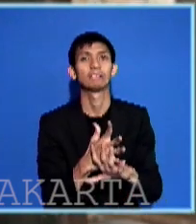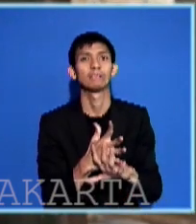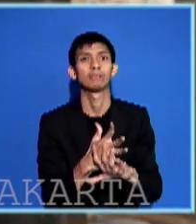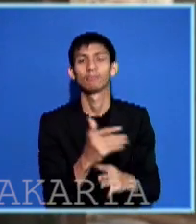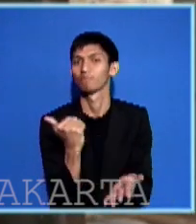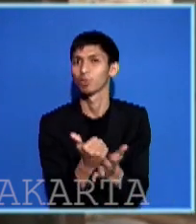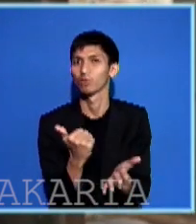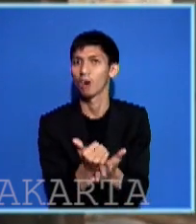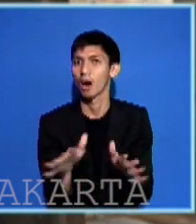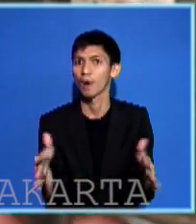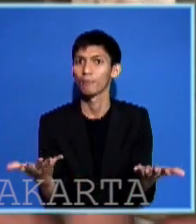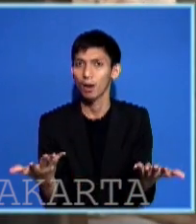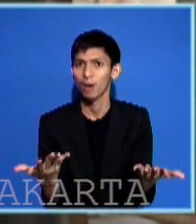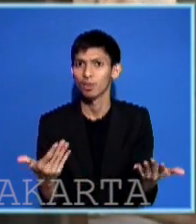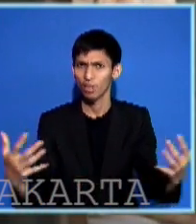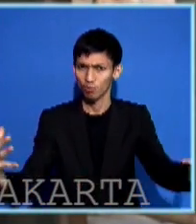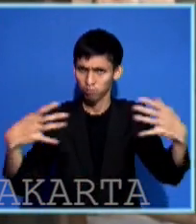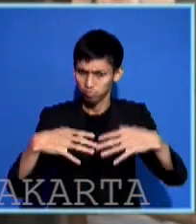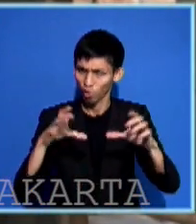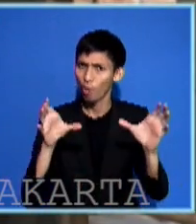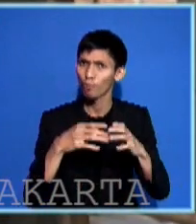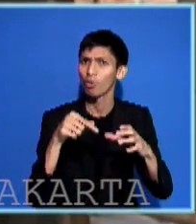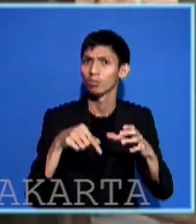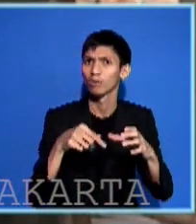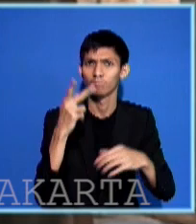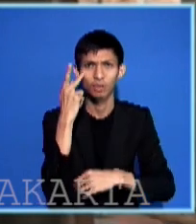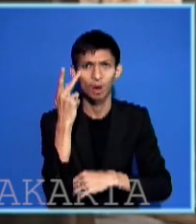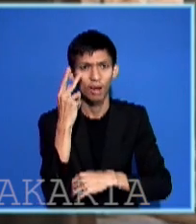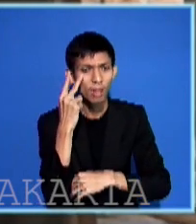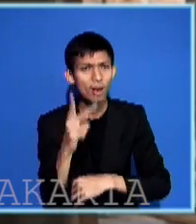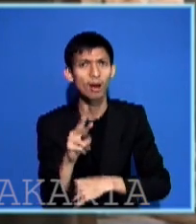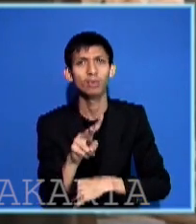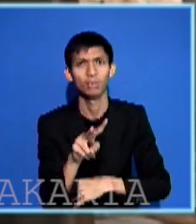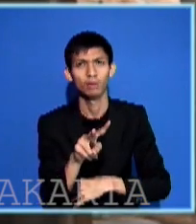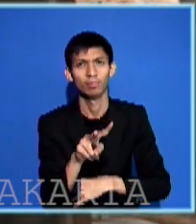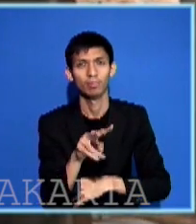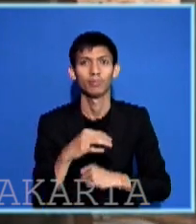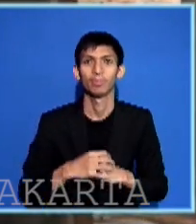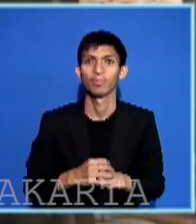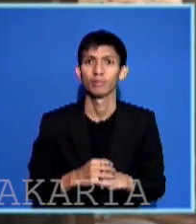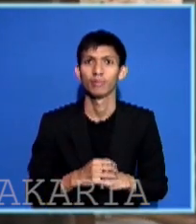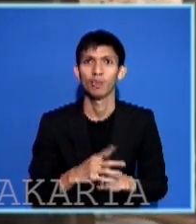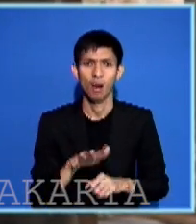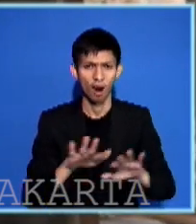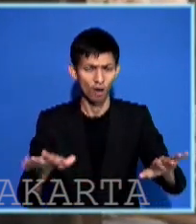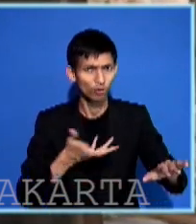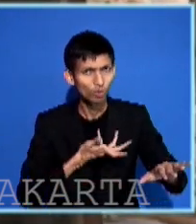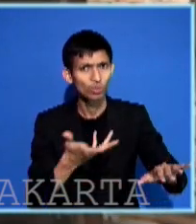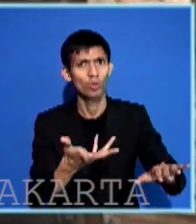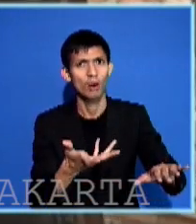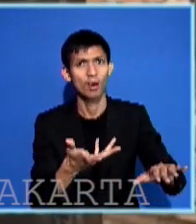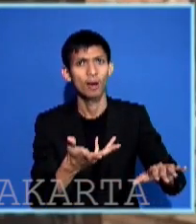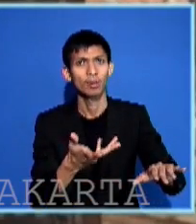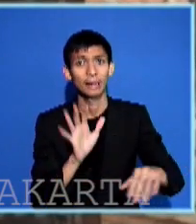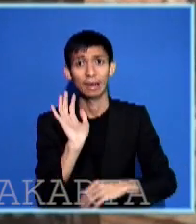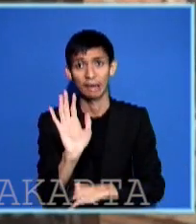saged mlempak lajeng ngungelaken bangsa. Piyambakipun remen kula pitados mangke niku